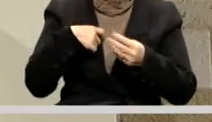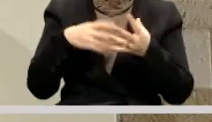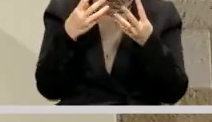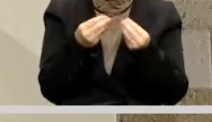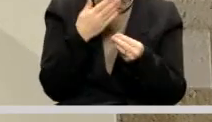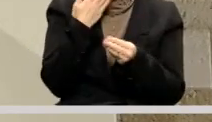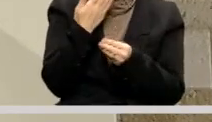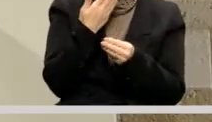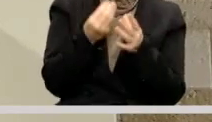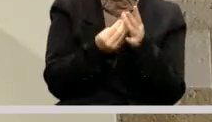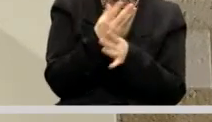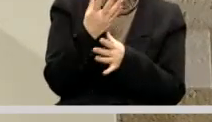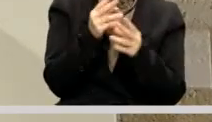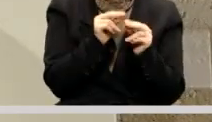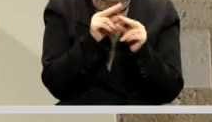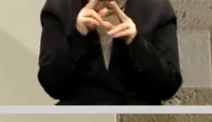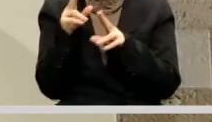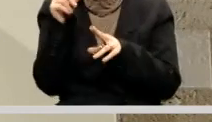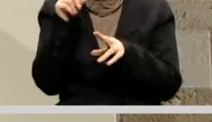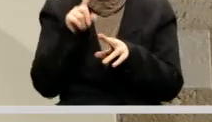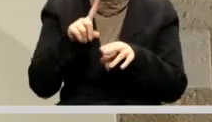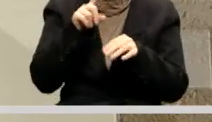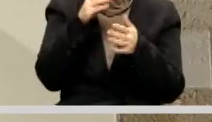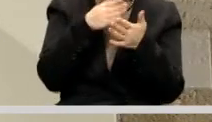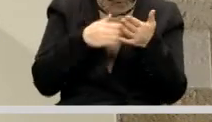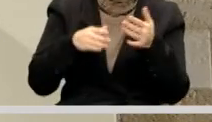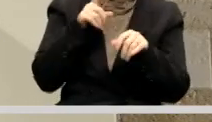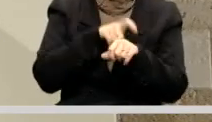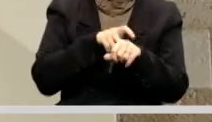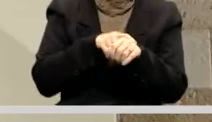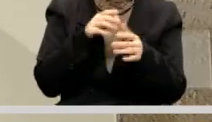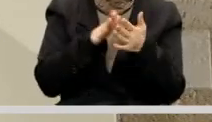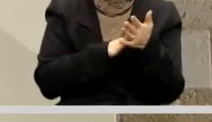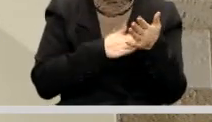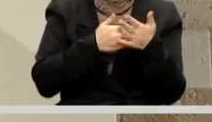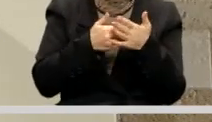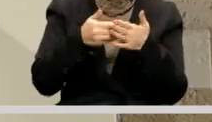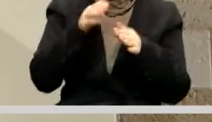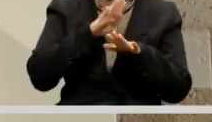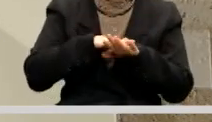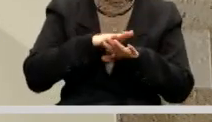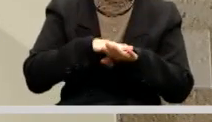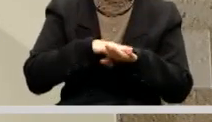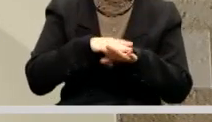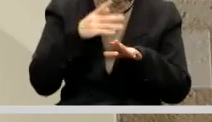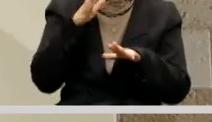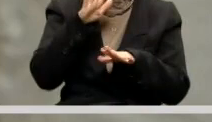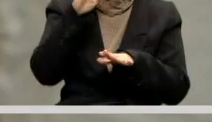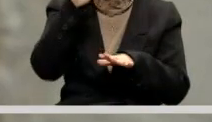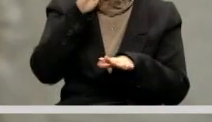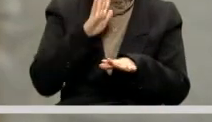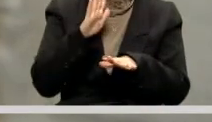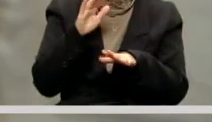mesela sabah uyandıktan sonraki ilk yarım saatte kahvaltı edilmesi güne 500 kalori kadar daha avantajlı başlamamıza yardımcı oluyor.